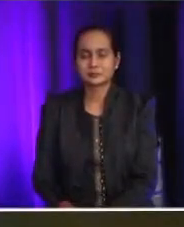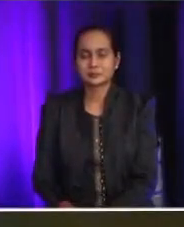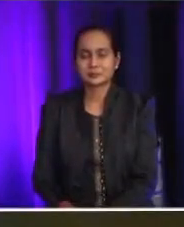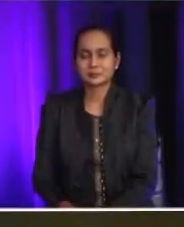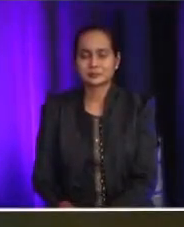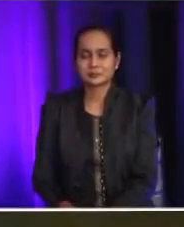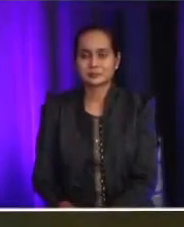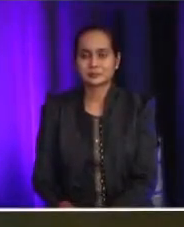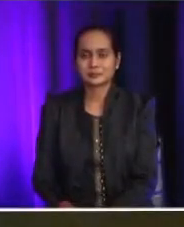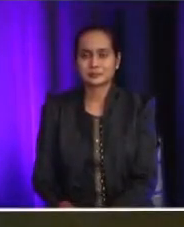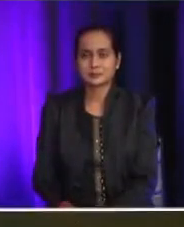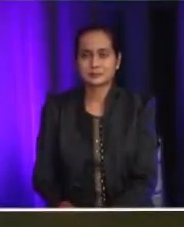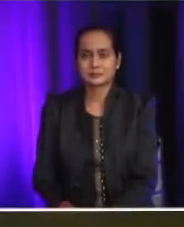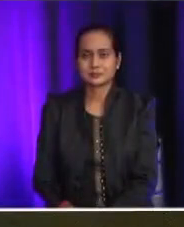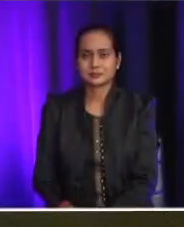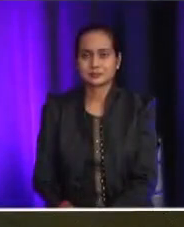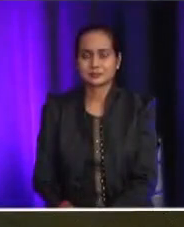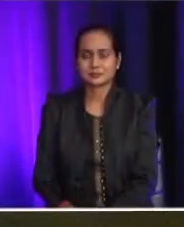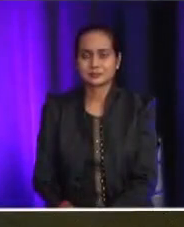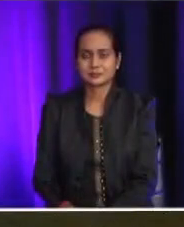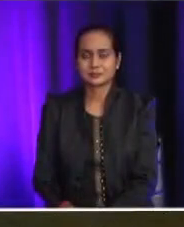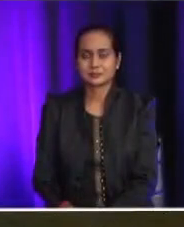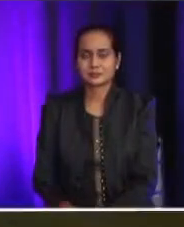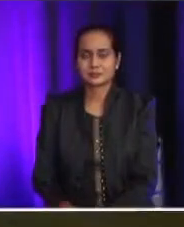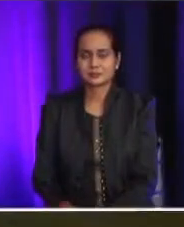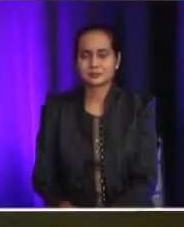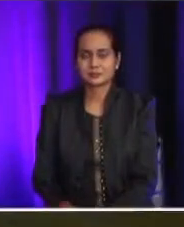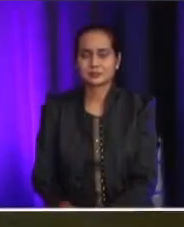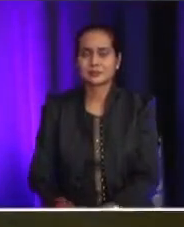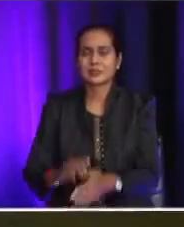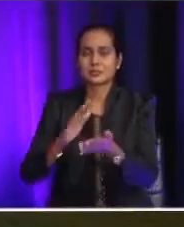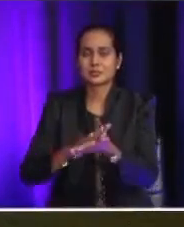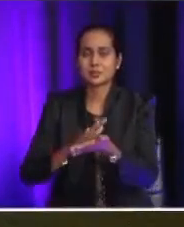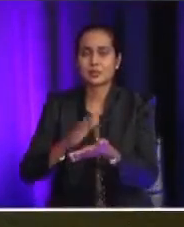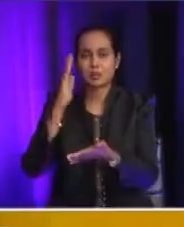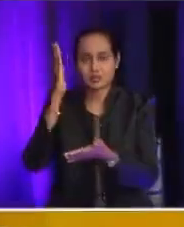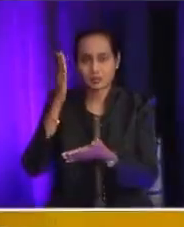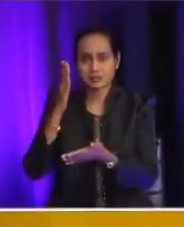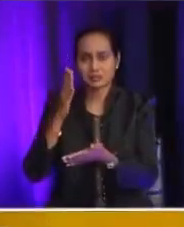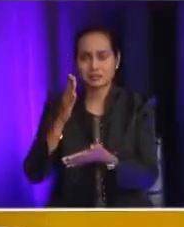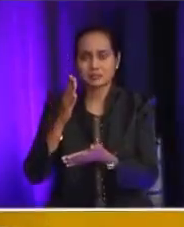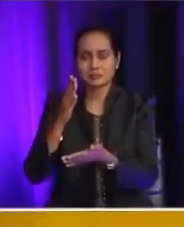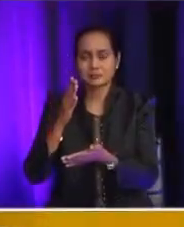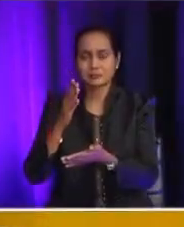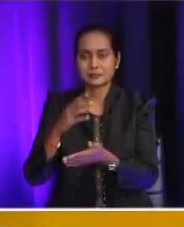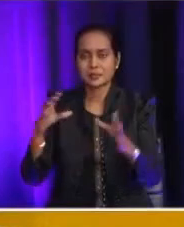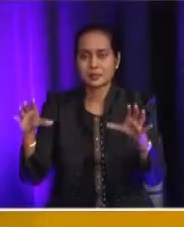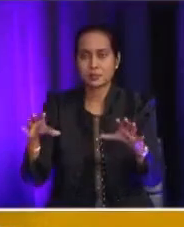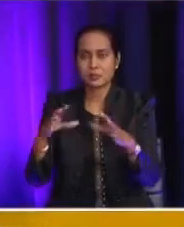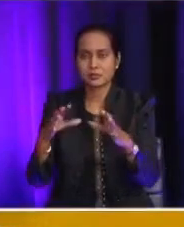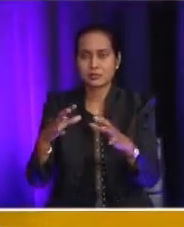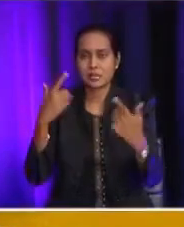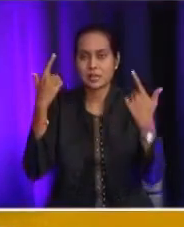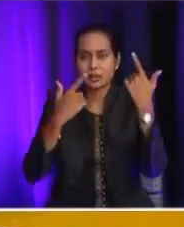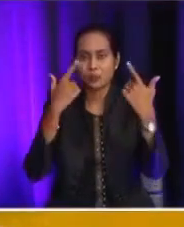Okey. Dia nak ajak cikgu je. Yeah, memang sekolah akan menganjurkan antaranya ya lawatan ke